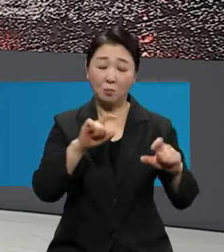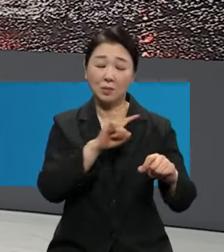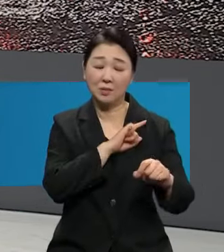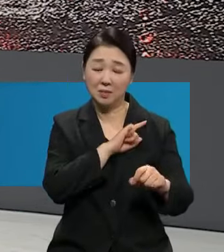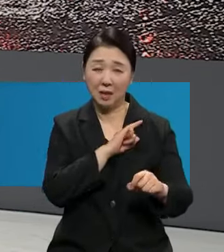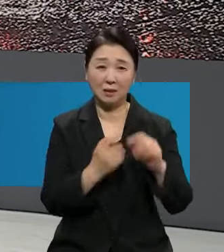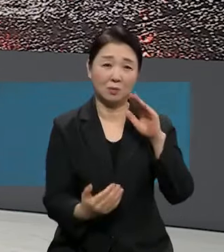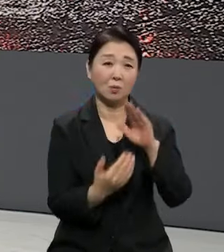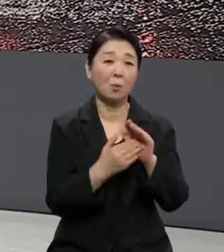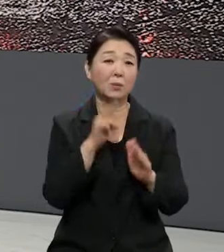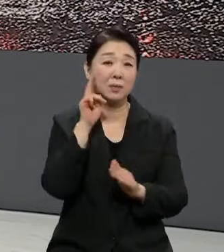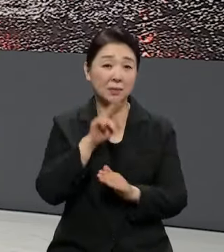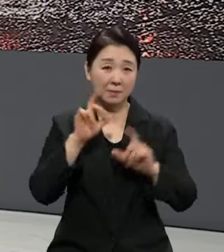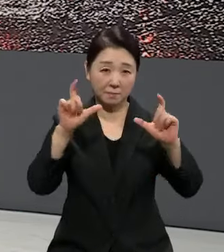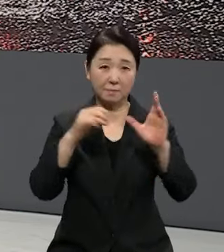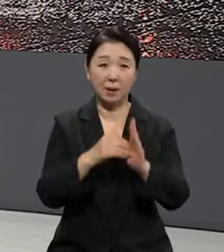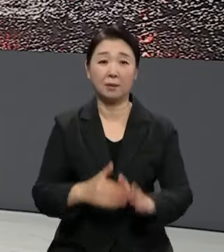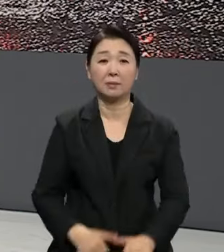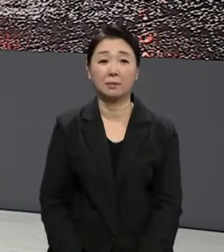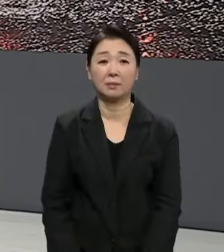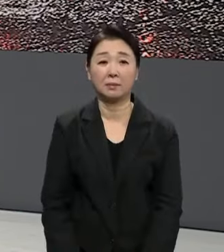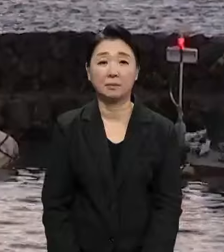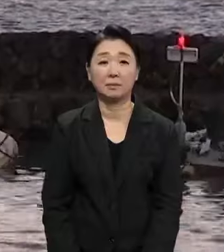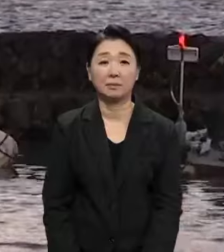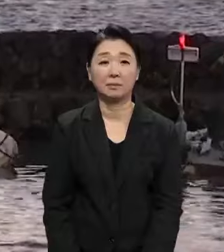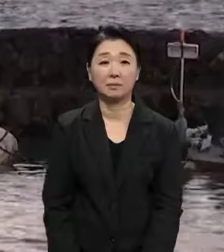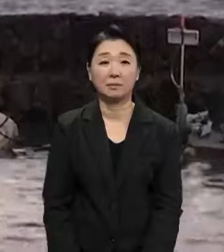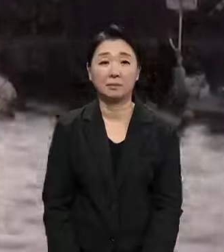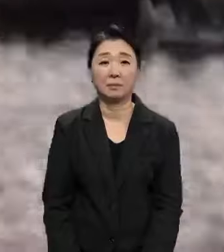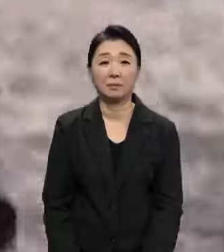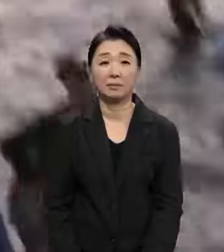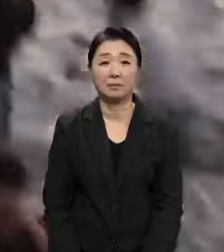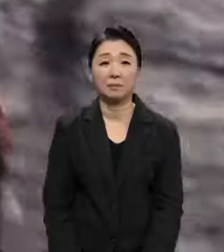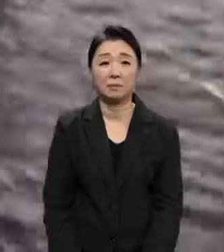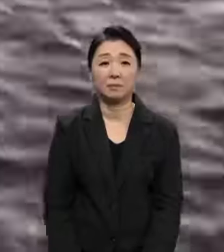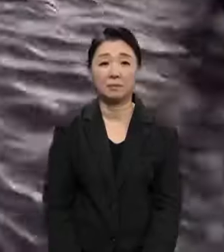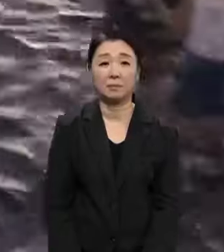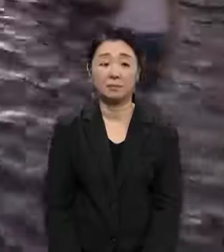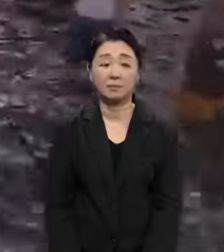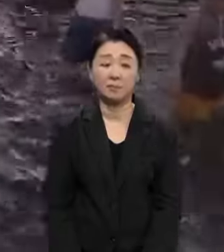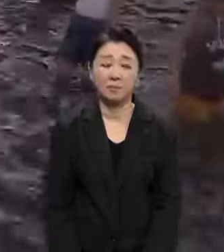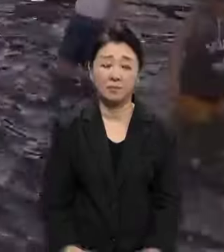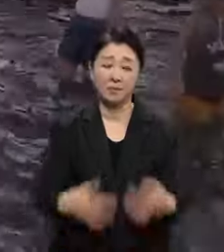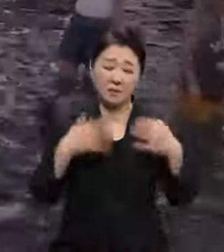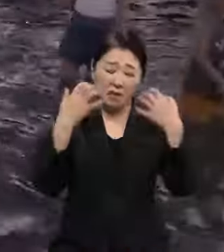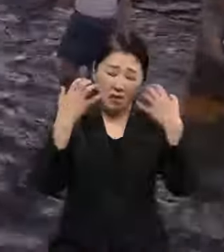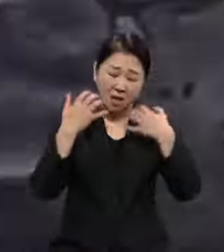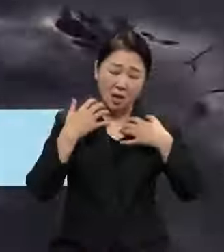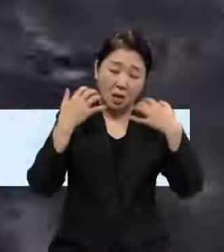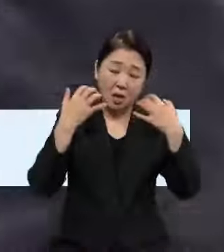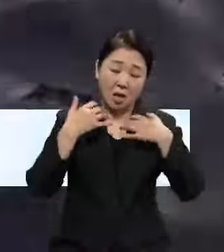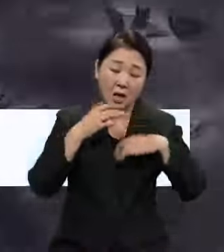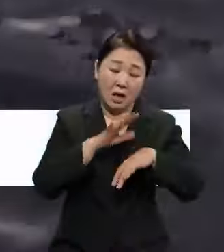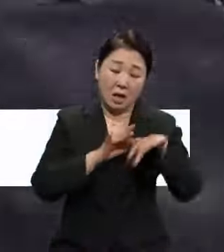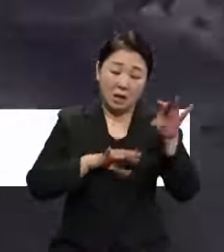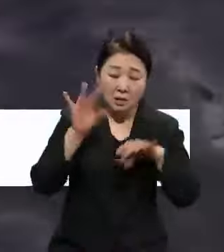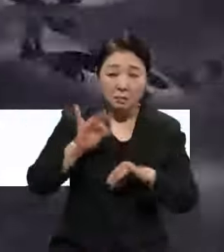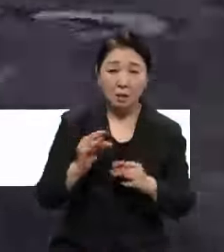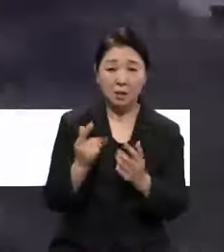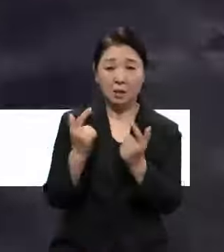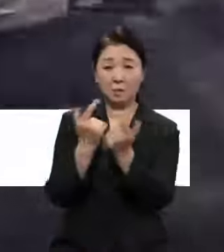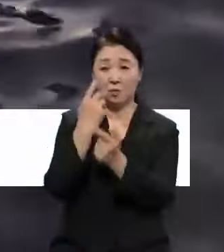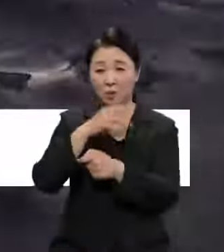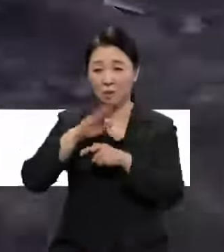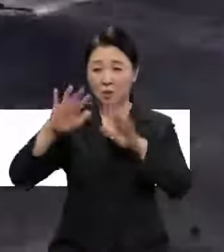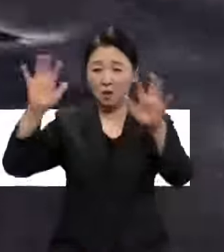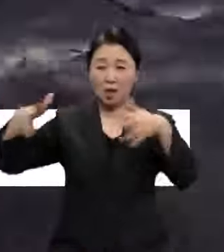심각 단계로 올렸습니다 이재승 기자입니다 덕고 스한 북대 평양 고기압이 확장하면서 한반도를